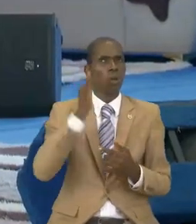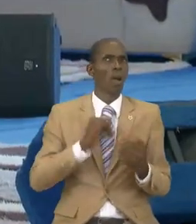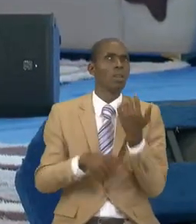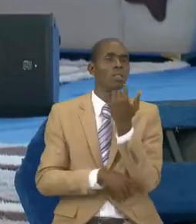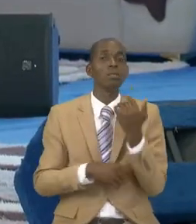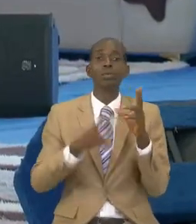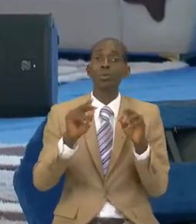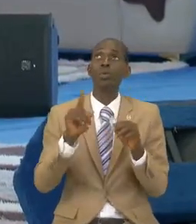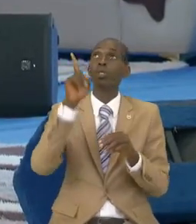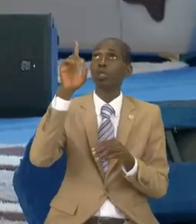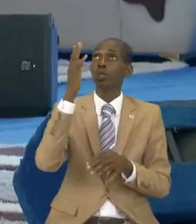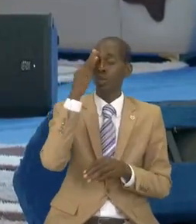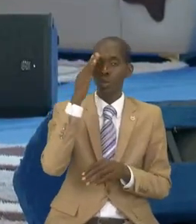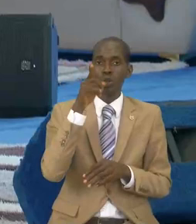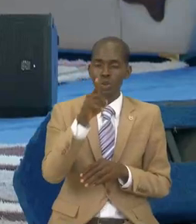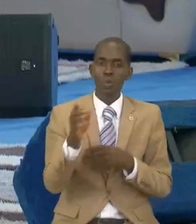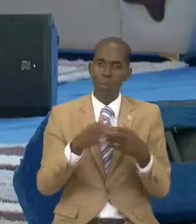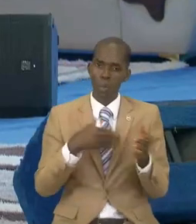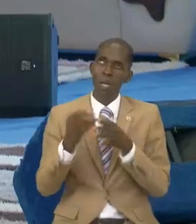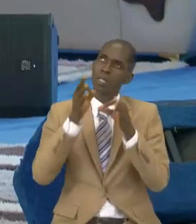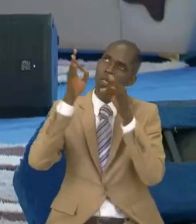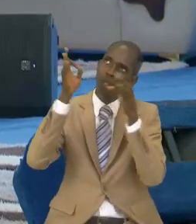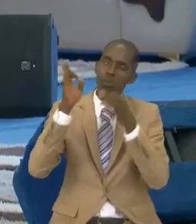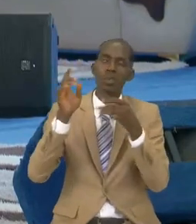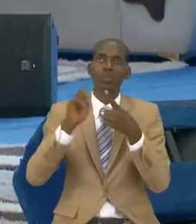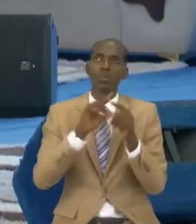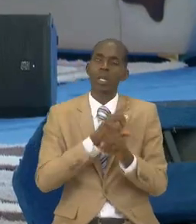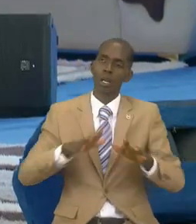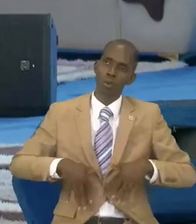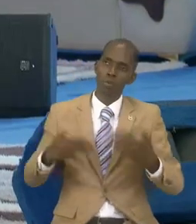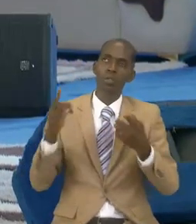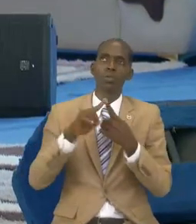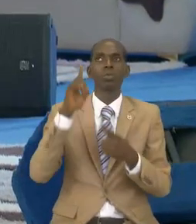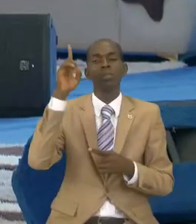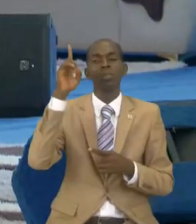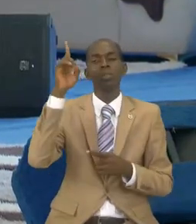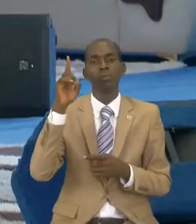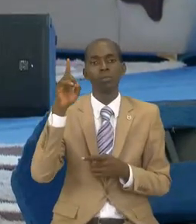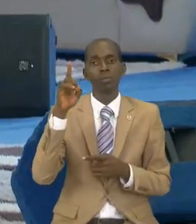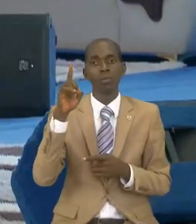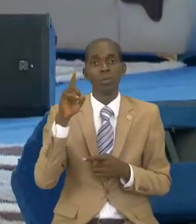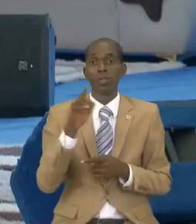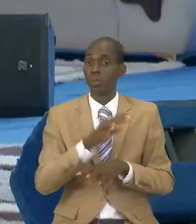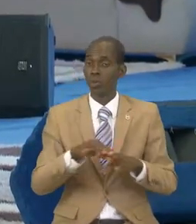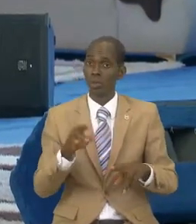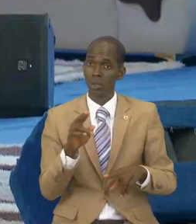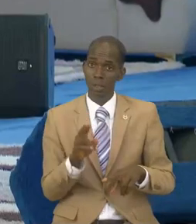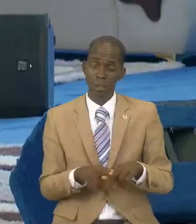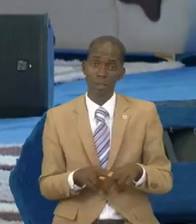Seigneur pour le restant de mes jours de ma vie. Lève ta main et lève-toi. Si tu es